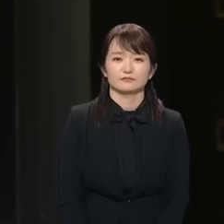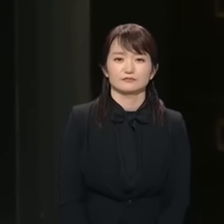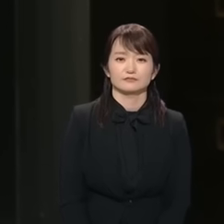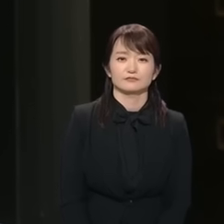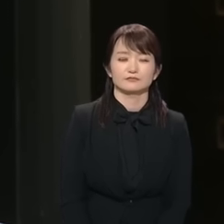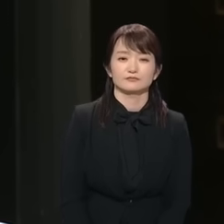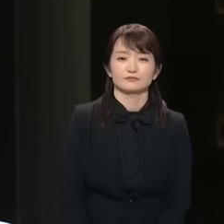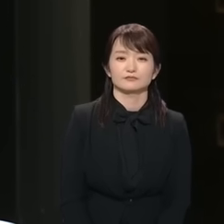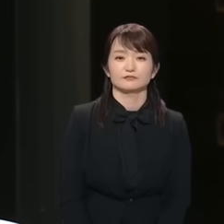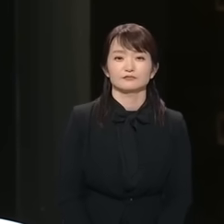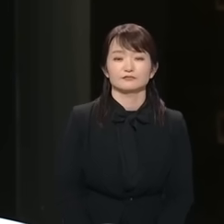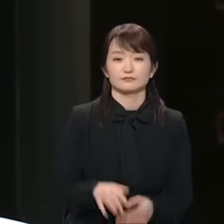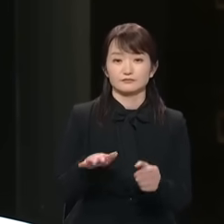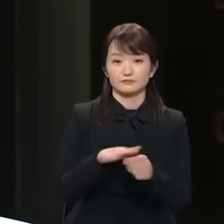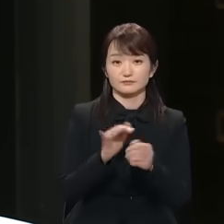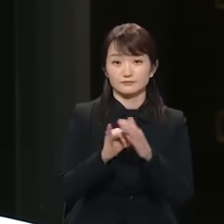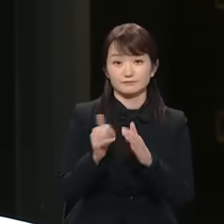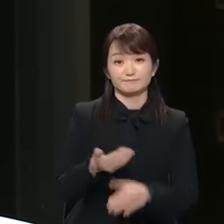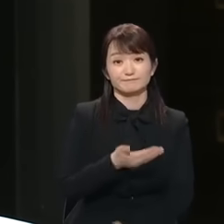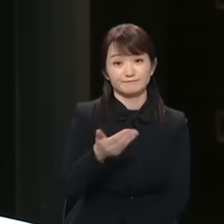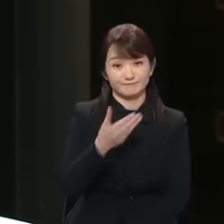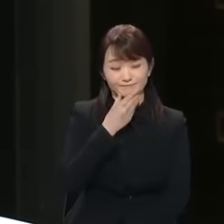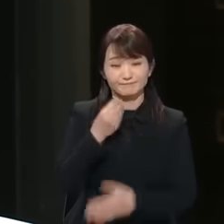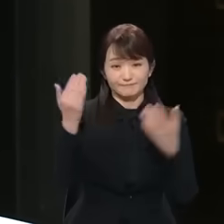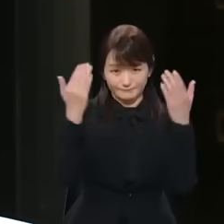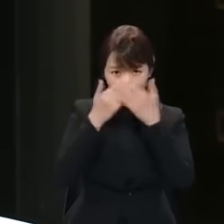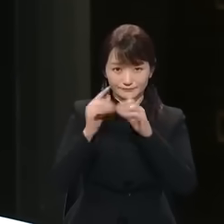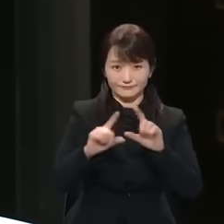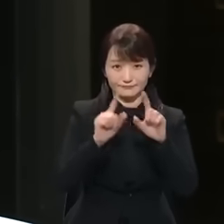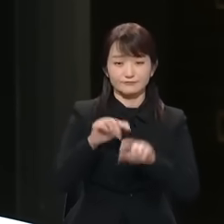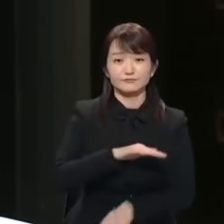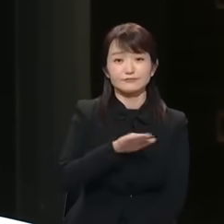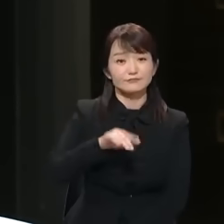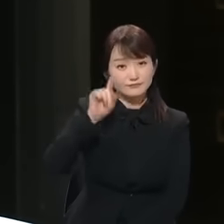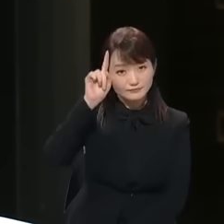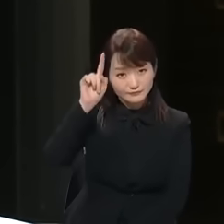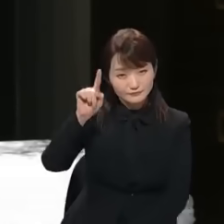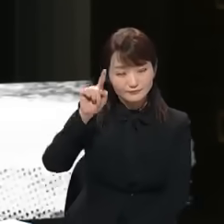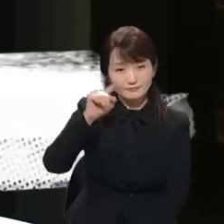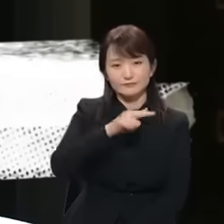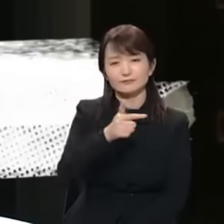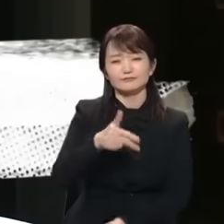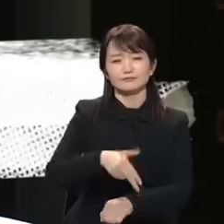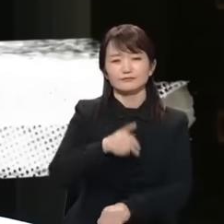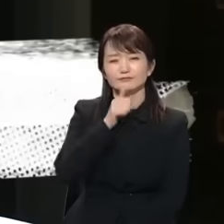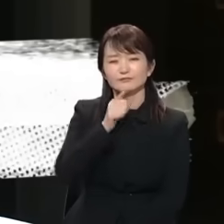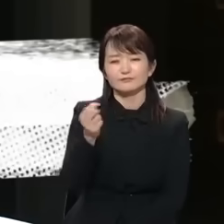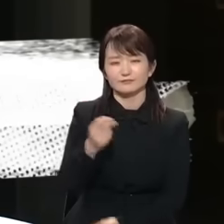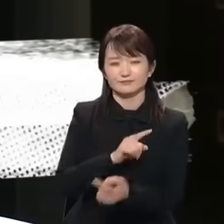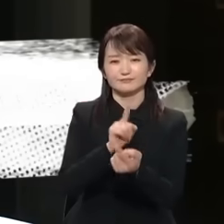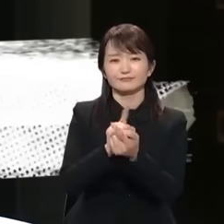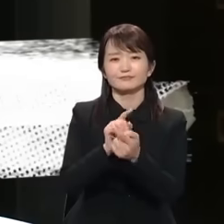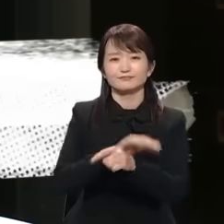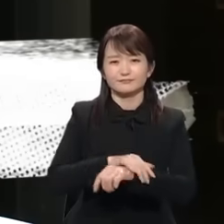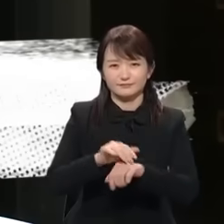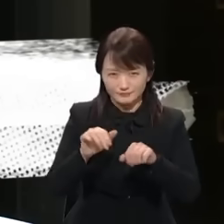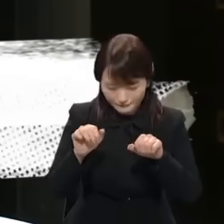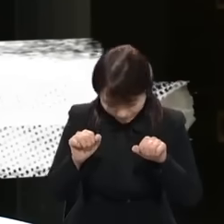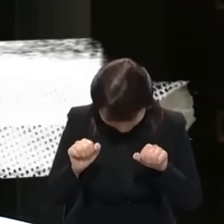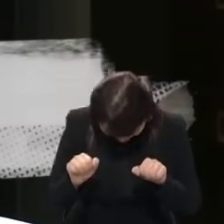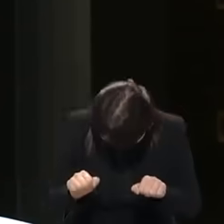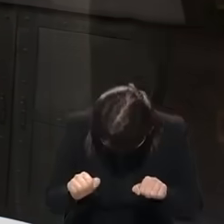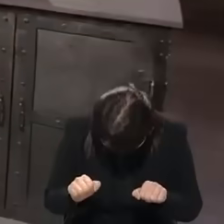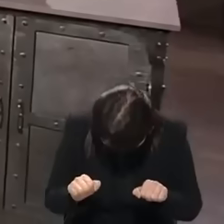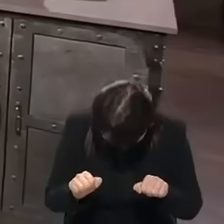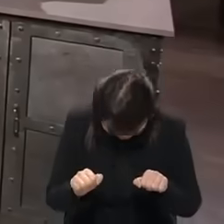RX 사랑하는 사건반장 가족 여러분 행복한 밤 보내시고요 저희는 내일도 4반 750 저녁 7시 분에 다시 옵니다